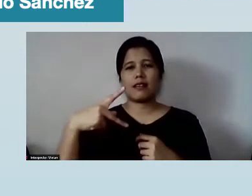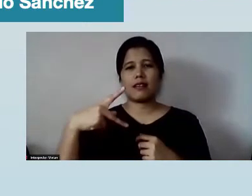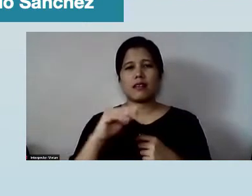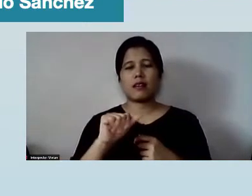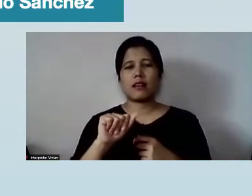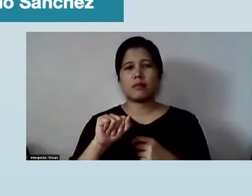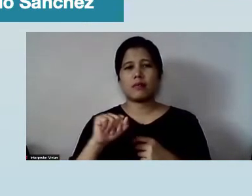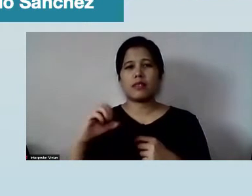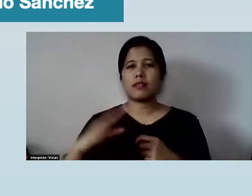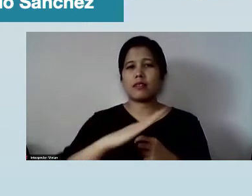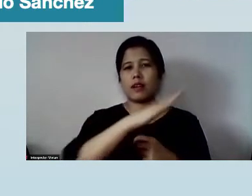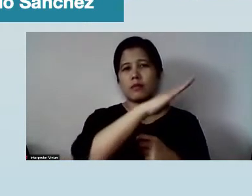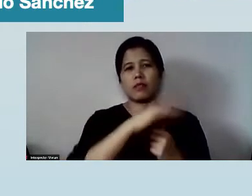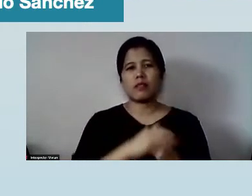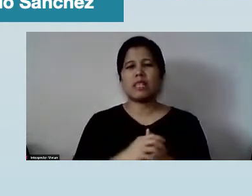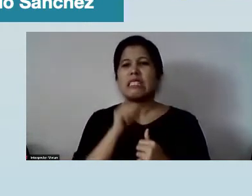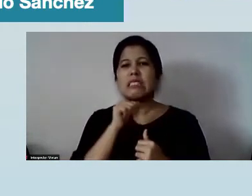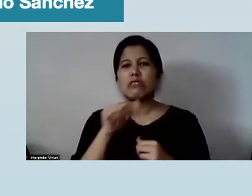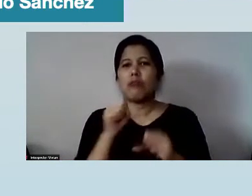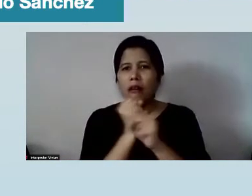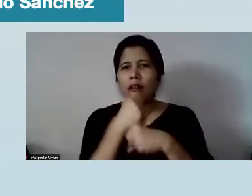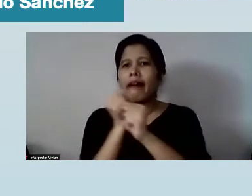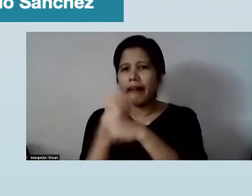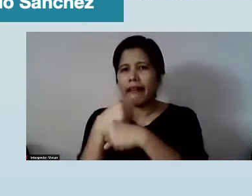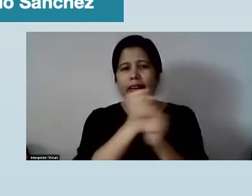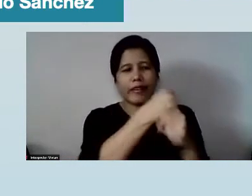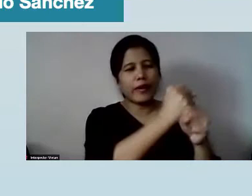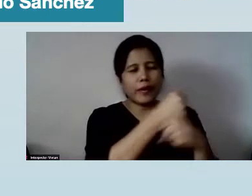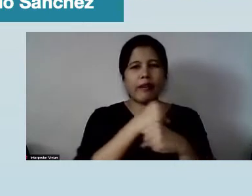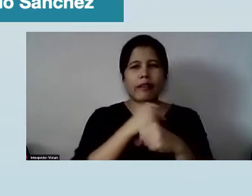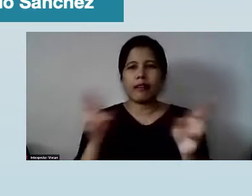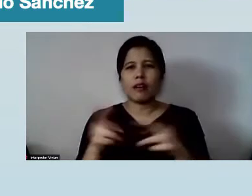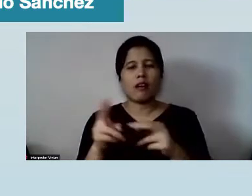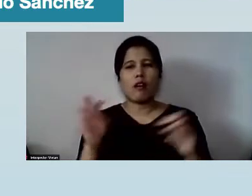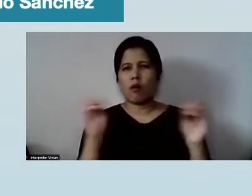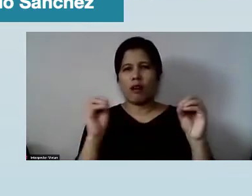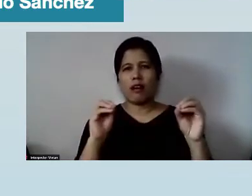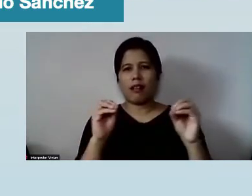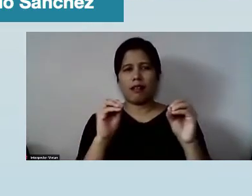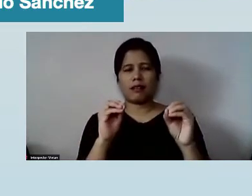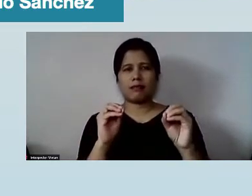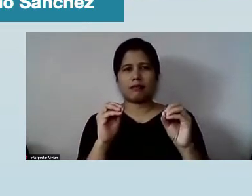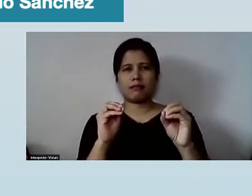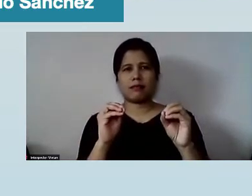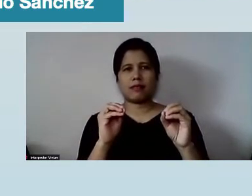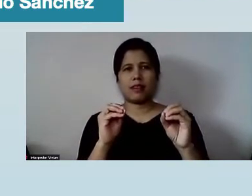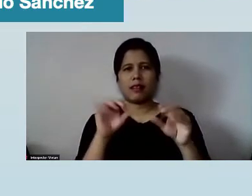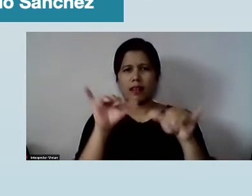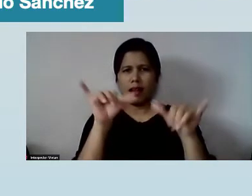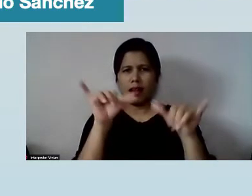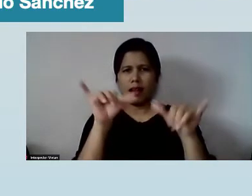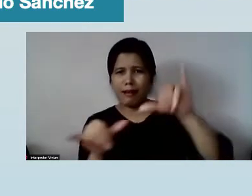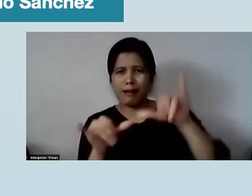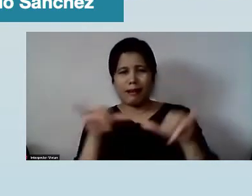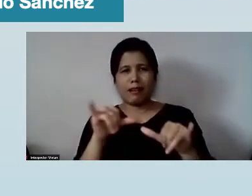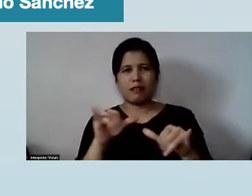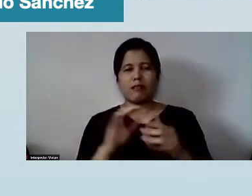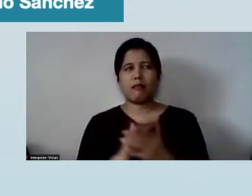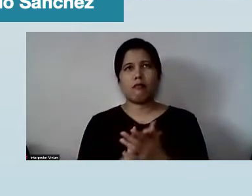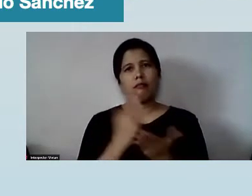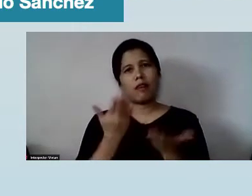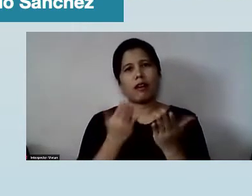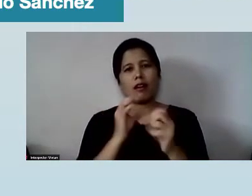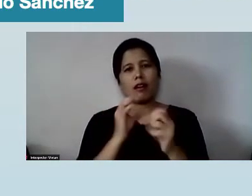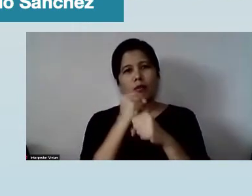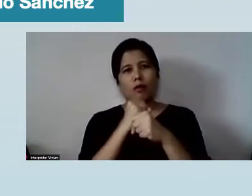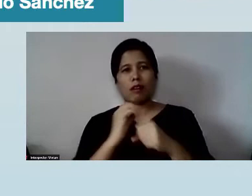So hindi ka gawa ng gawa ng mga ramps na wala sa specifications. Baka gumawa ka ng very